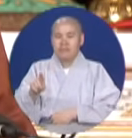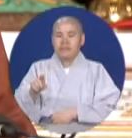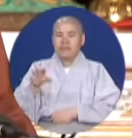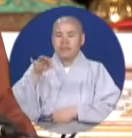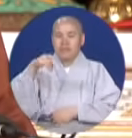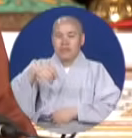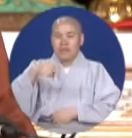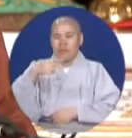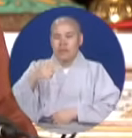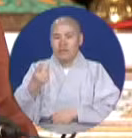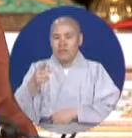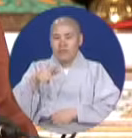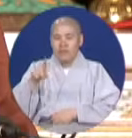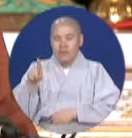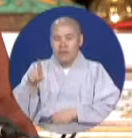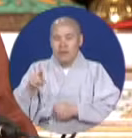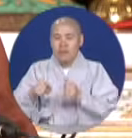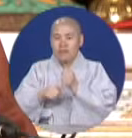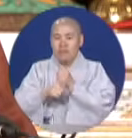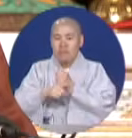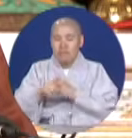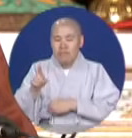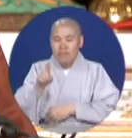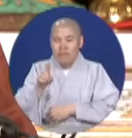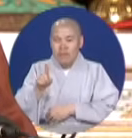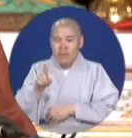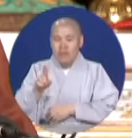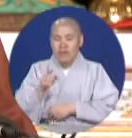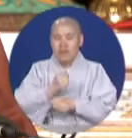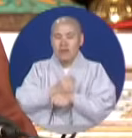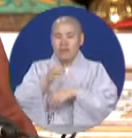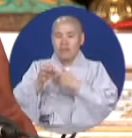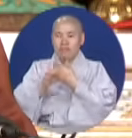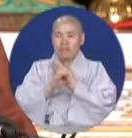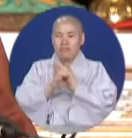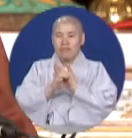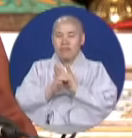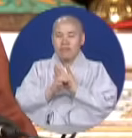의도자, 도를 하는 분은 어떤 거냐? 그러면은